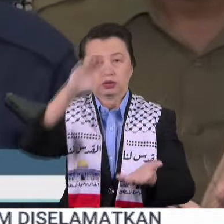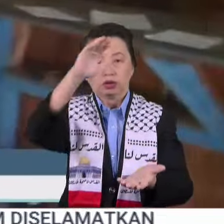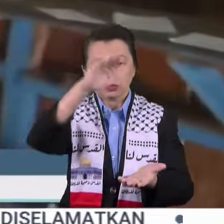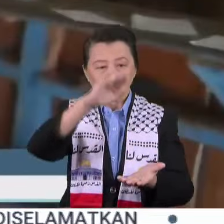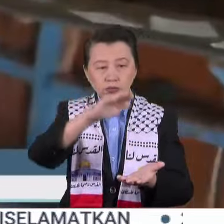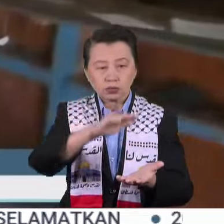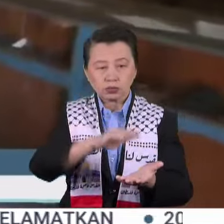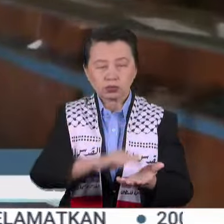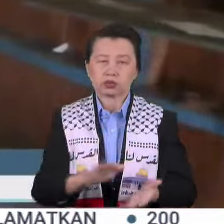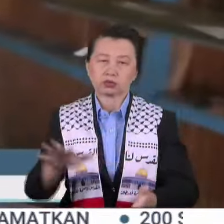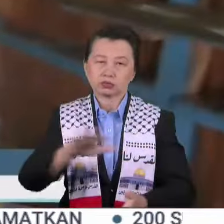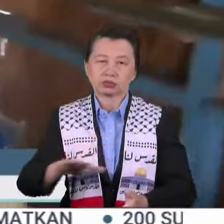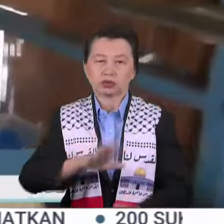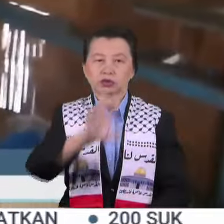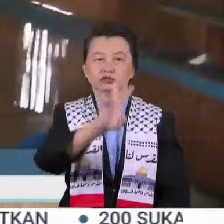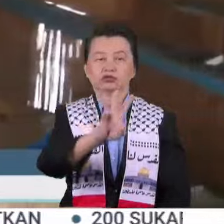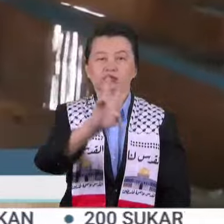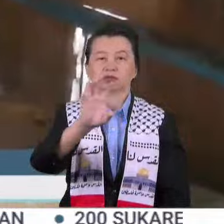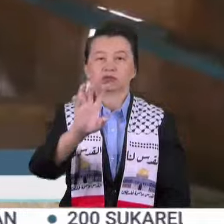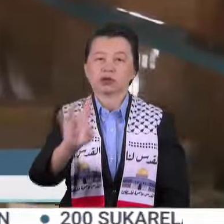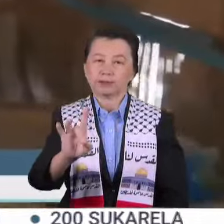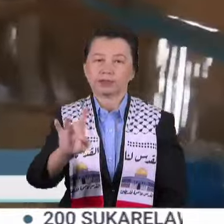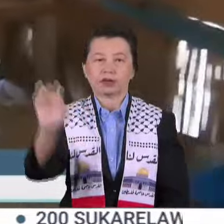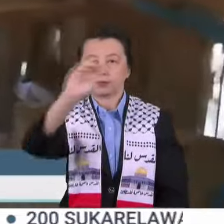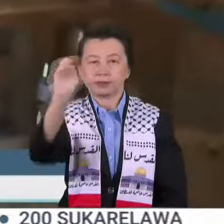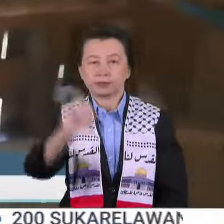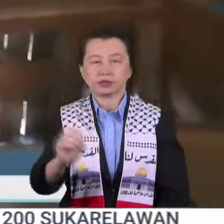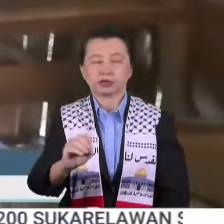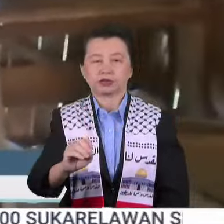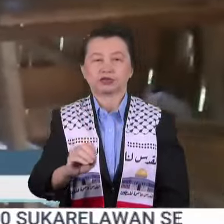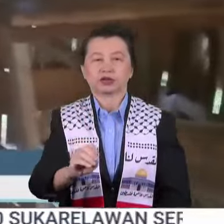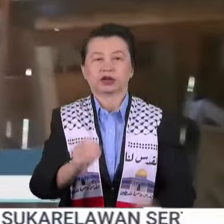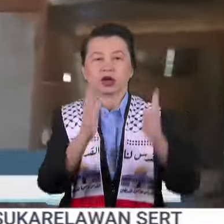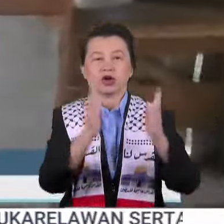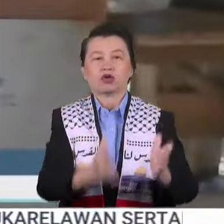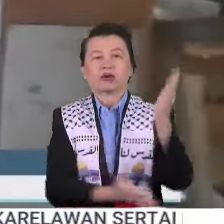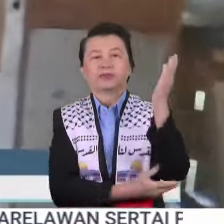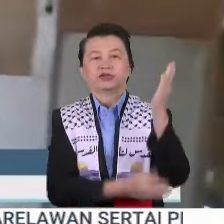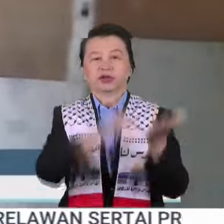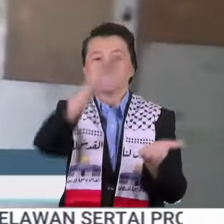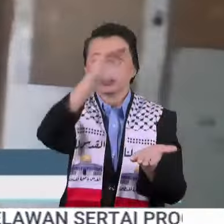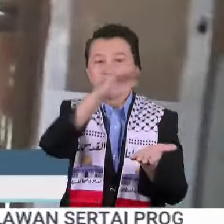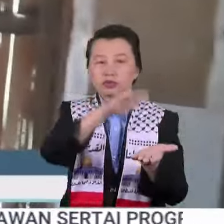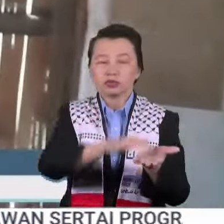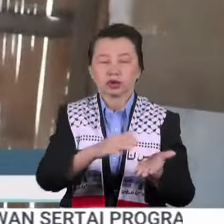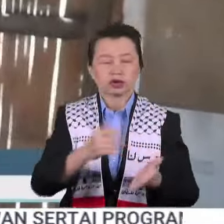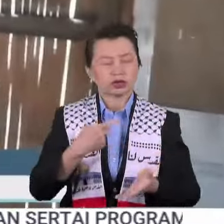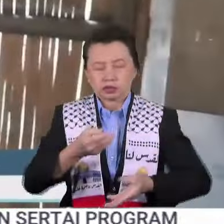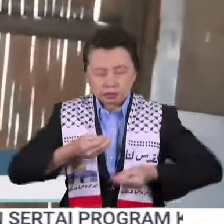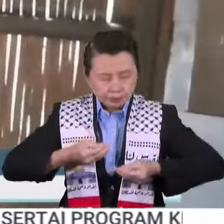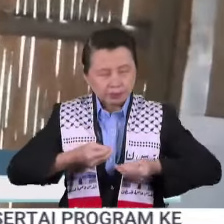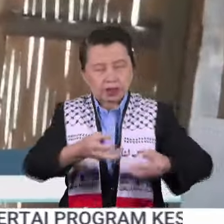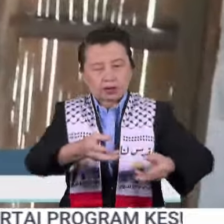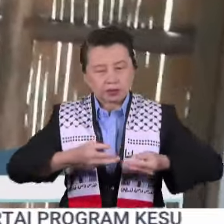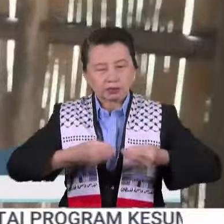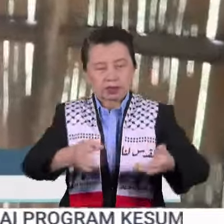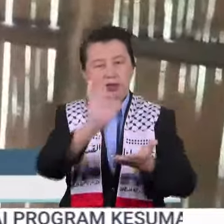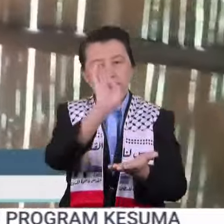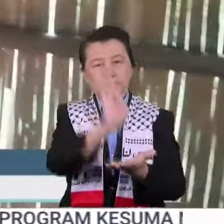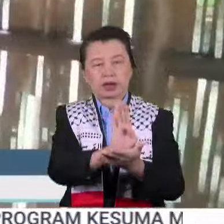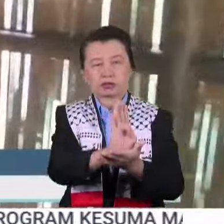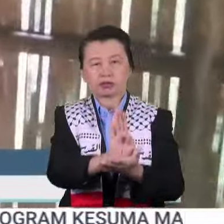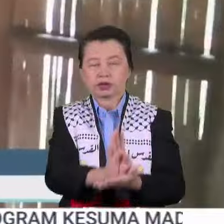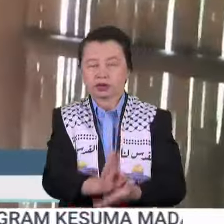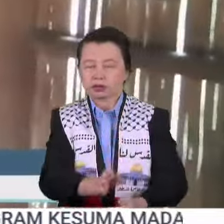at least 70-80%. Kita bagi peluang pekerjaan, kita bagi bantuan semuanya, sasaran kita. Kalau